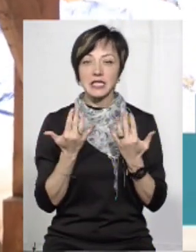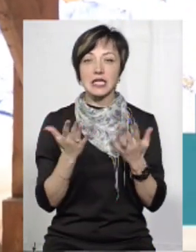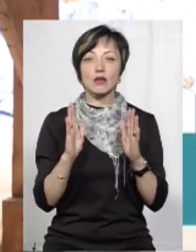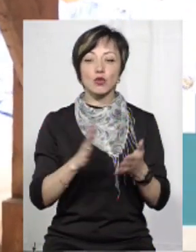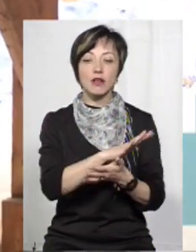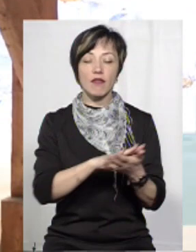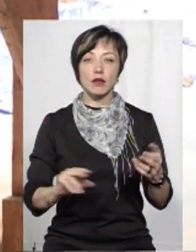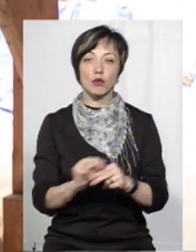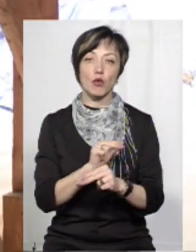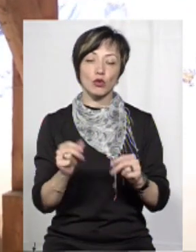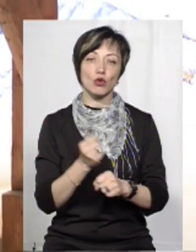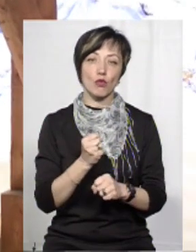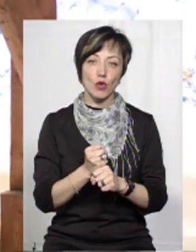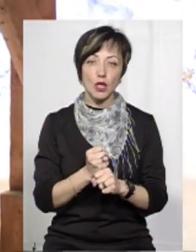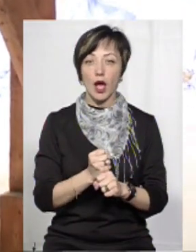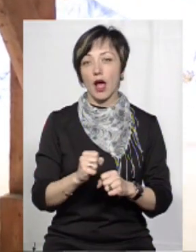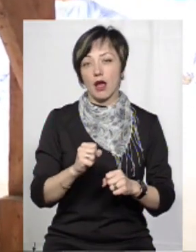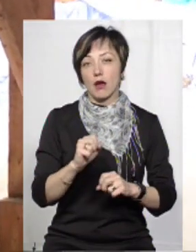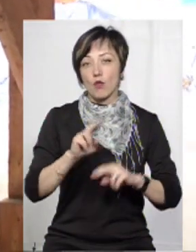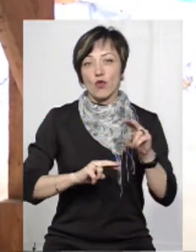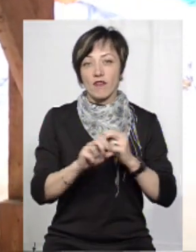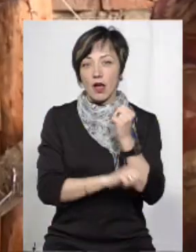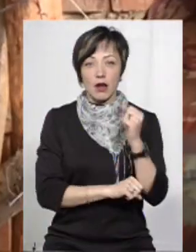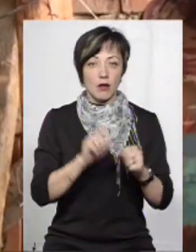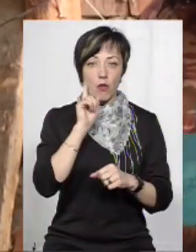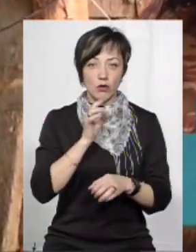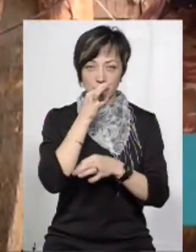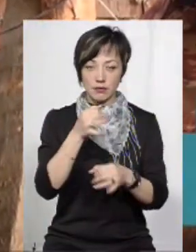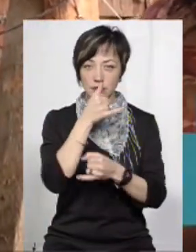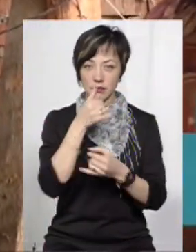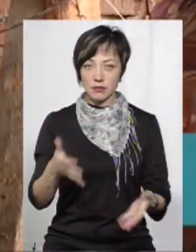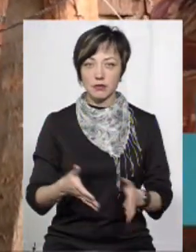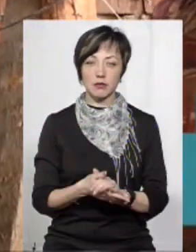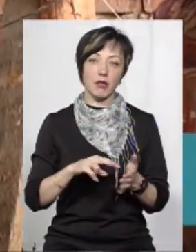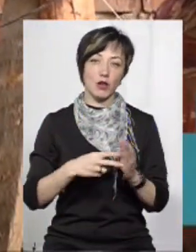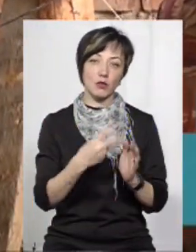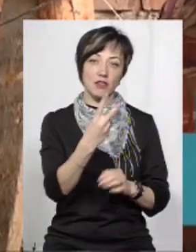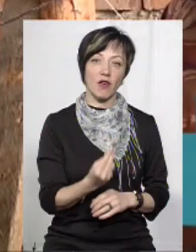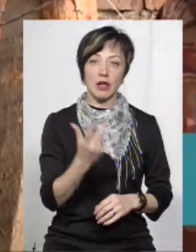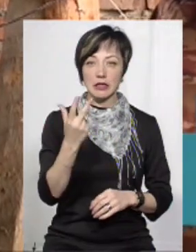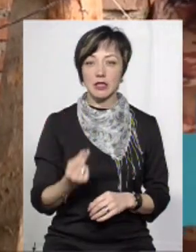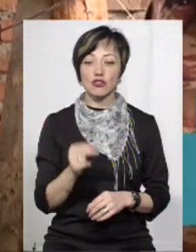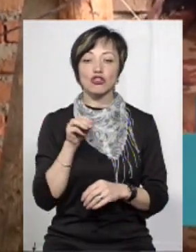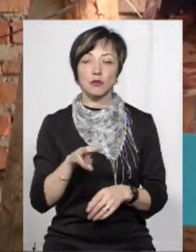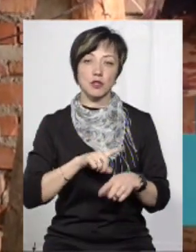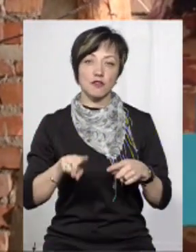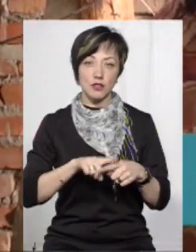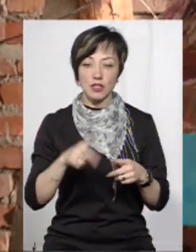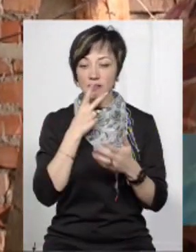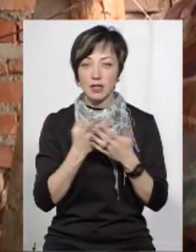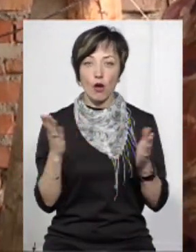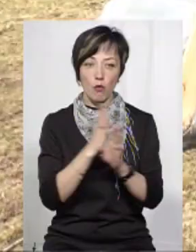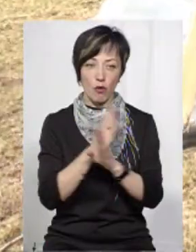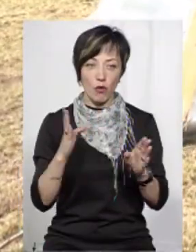будуть тривати ремонтні роботи, будівельники поки що не кажуть. Плануємо дня 2-3, то є. Чим поскоріше, бо ж дивіться, яка